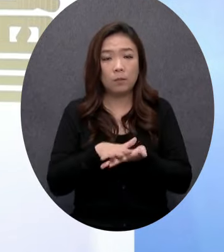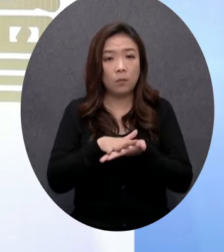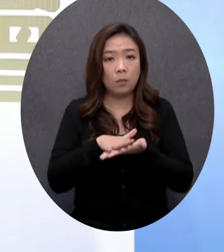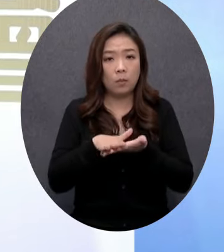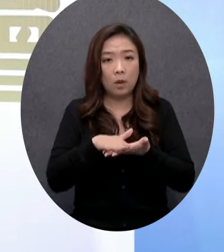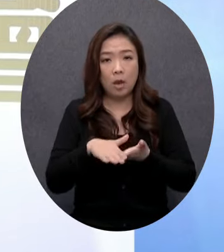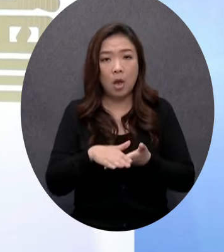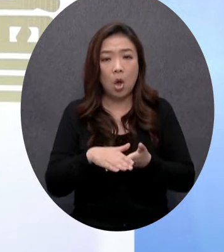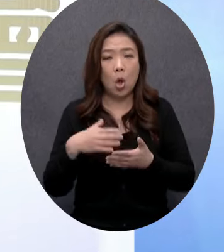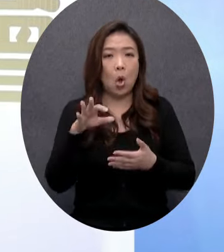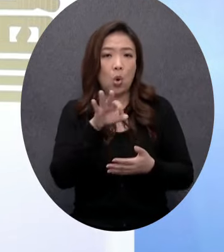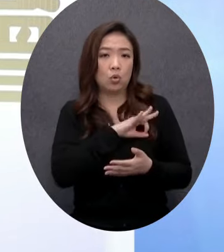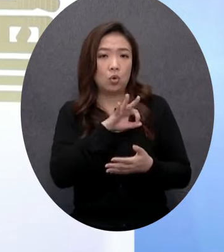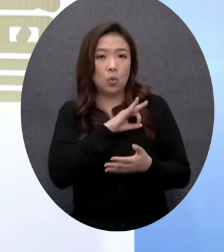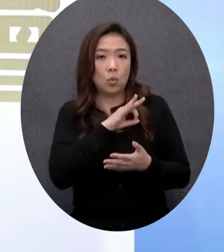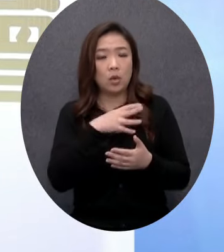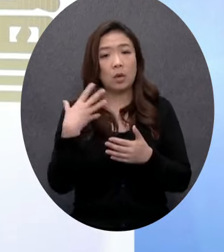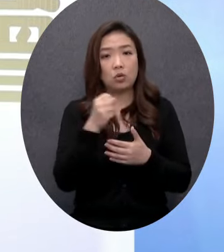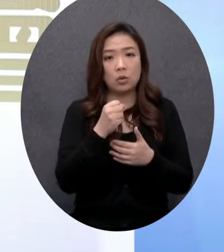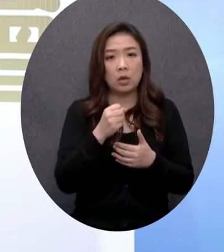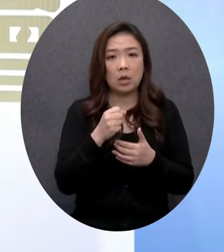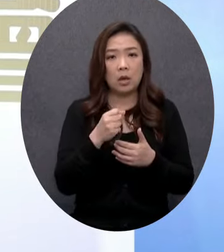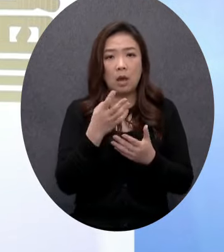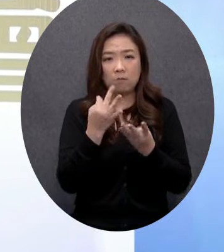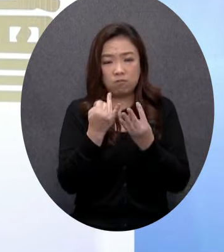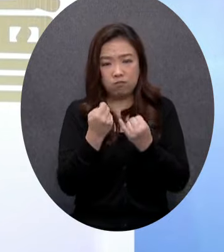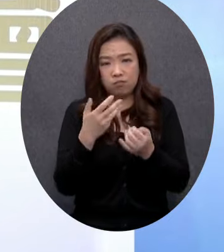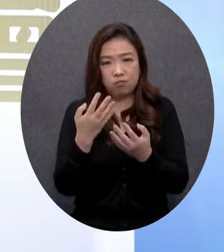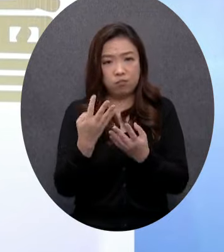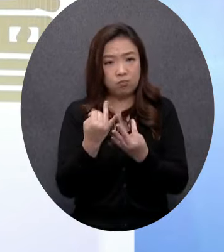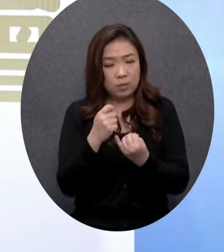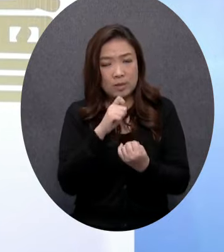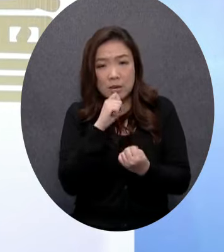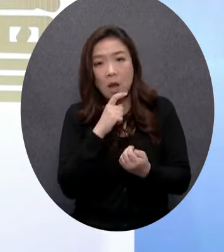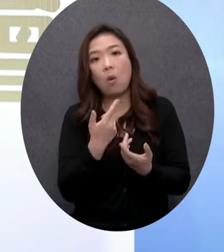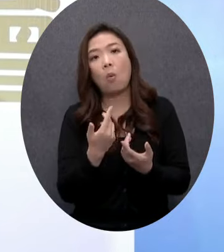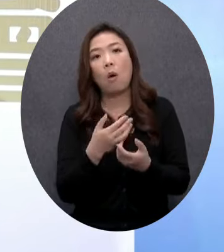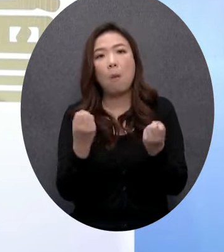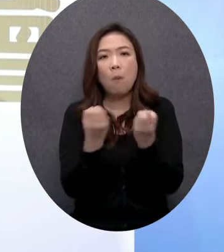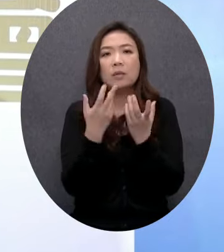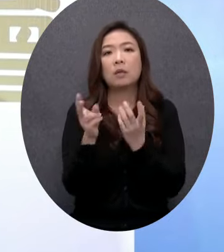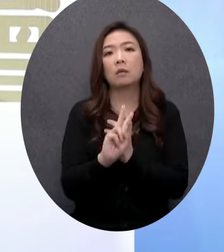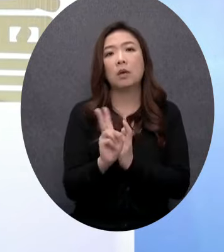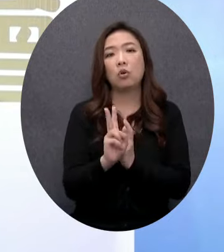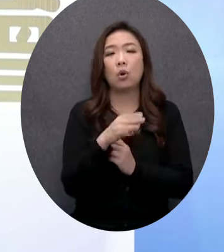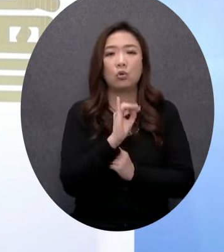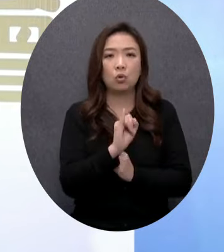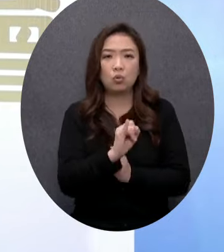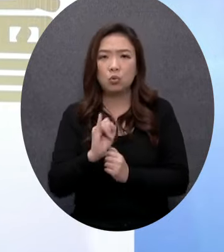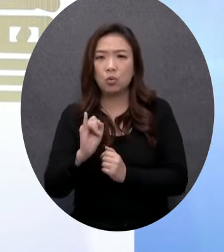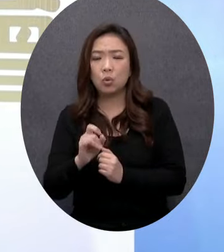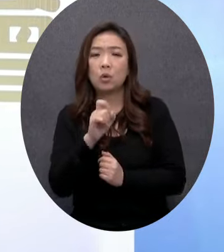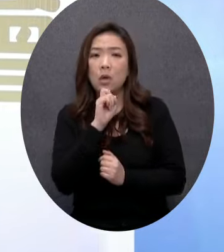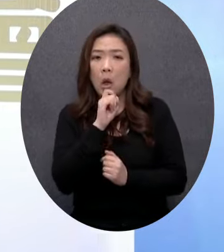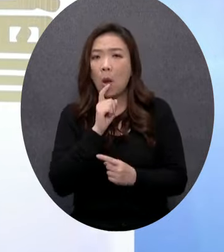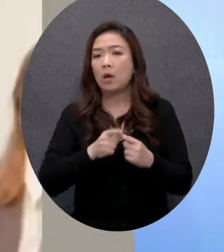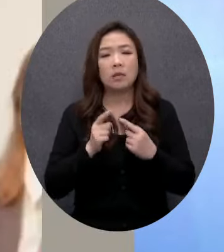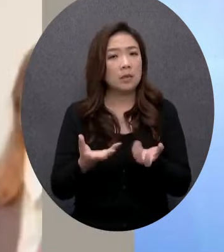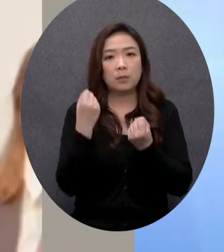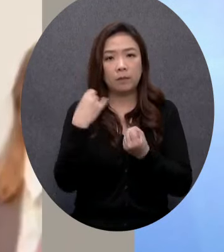總會的主席接二連三，或者我們見到他連續都發生了同樣一個錯誤，其實這個真的不可以接